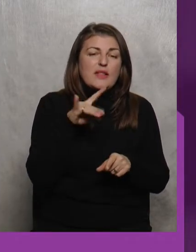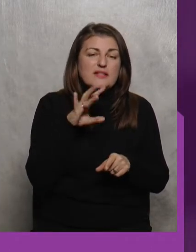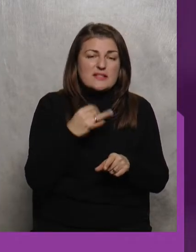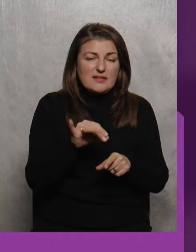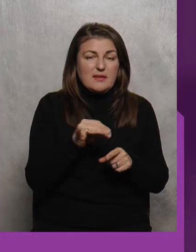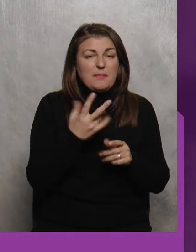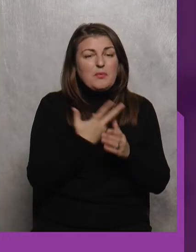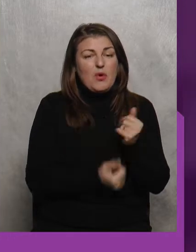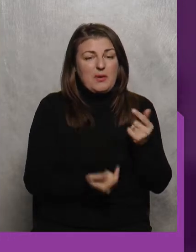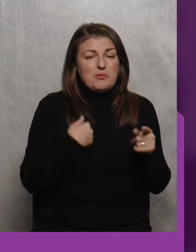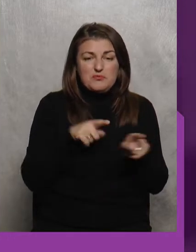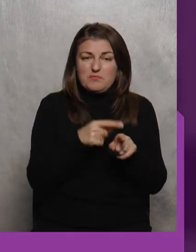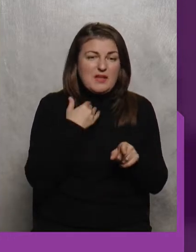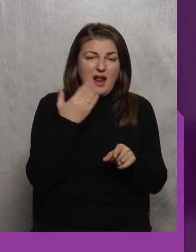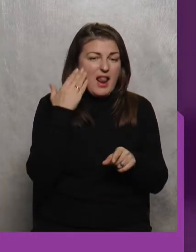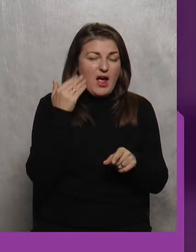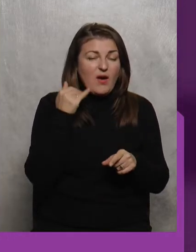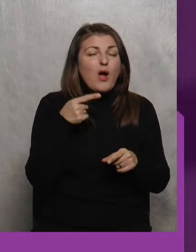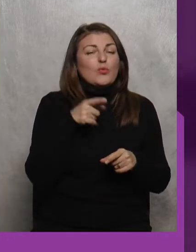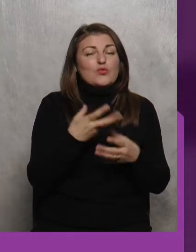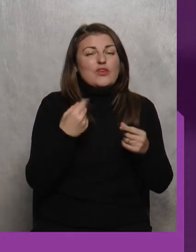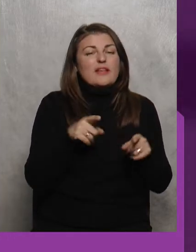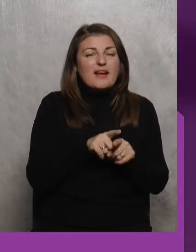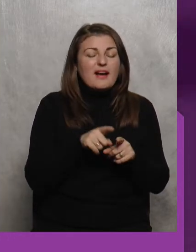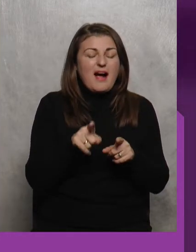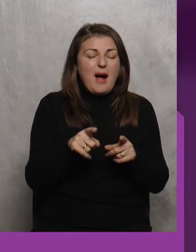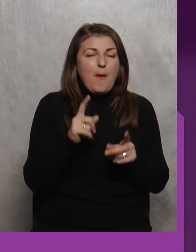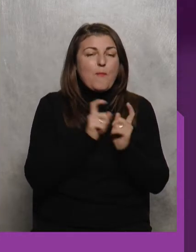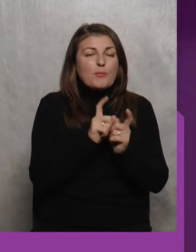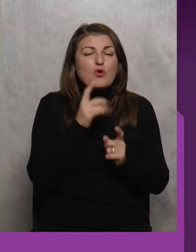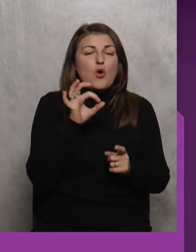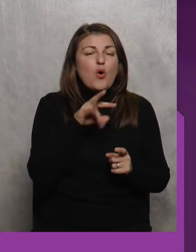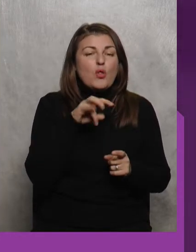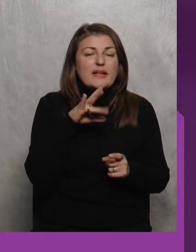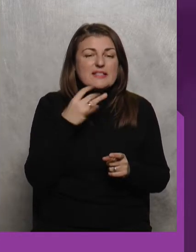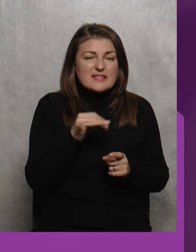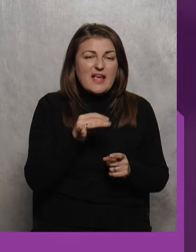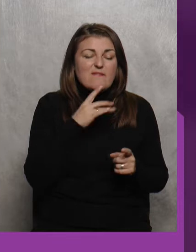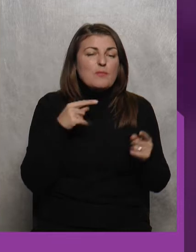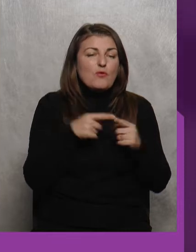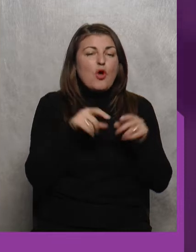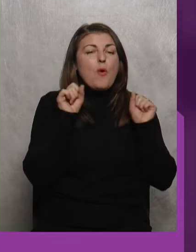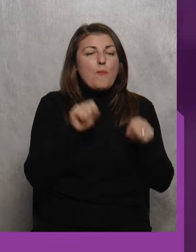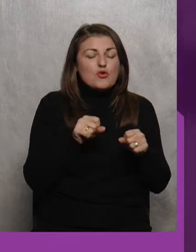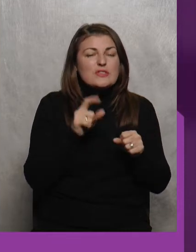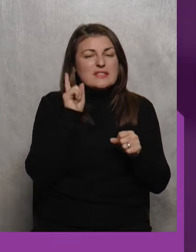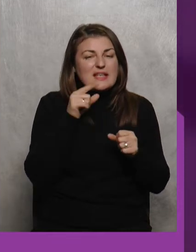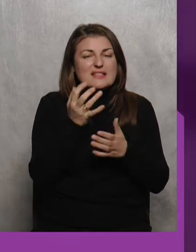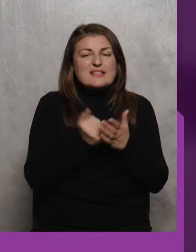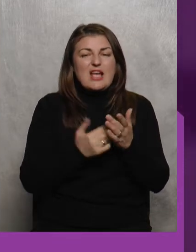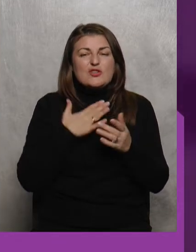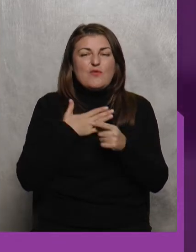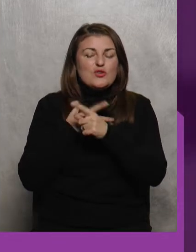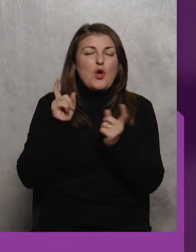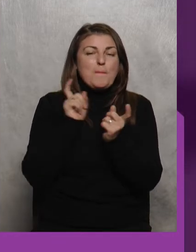знову ж таки програв. Легко, мені здається. Ну, тут ще тактична боротьба, тому що Олексій, відповідно, може зберіг, знаючи суперника